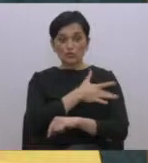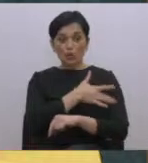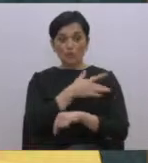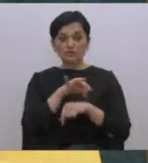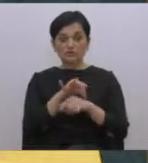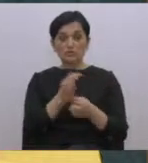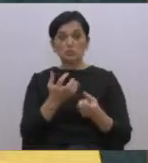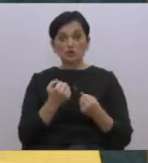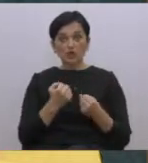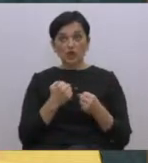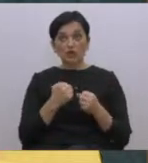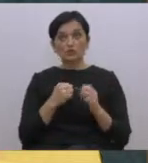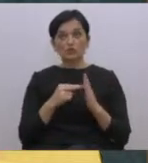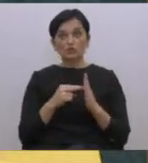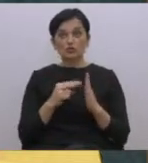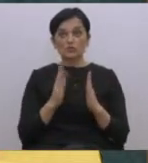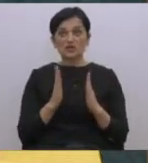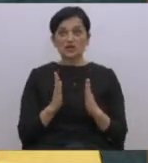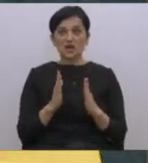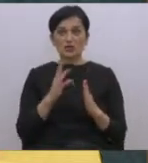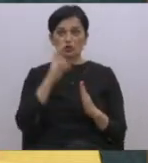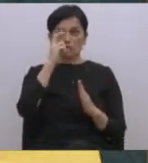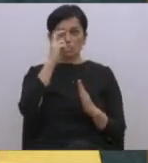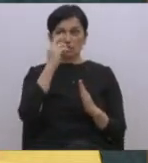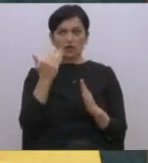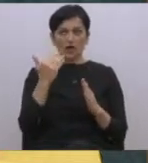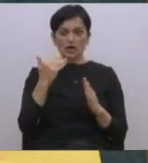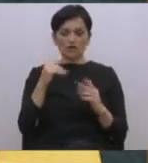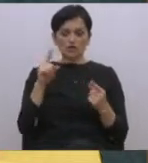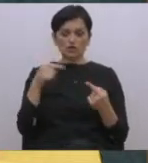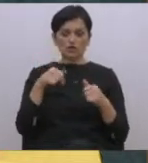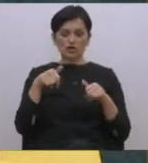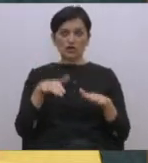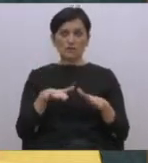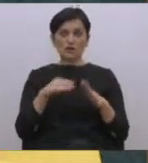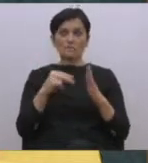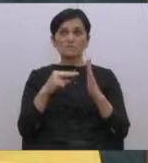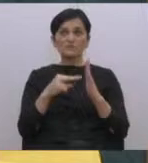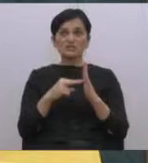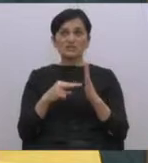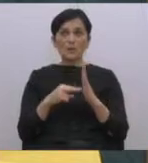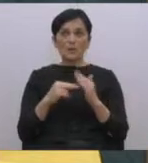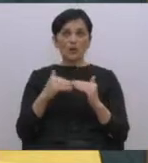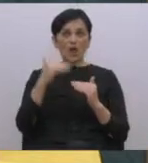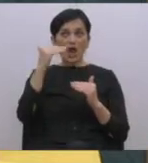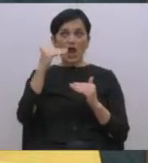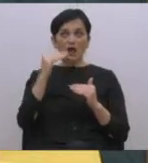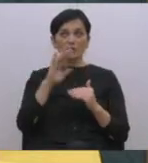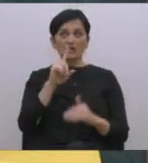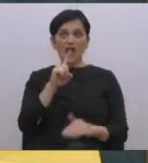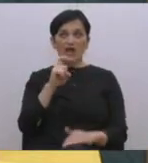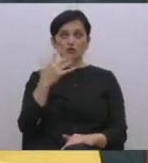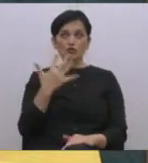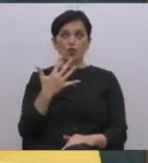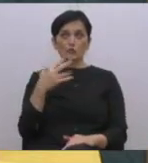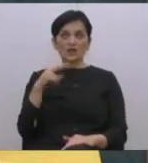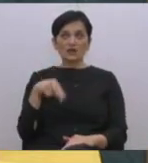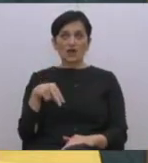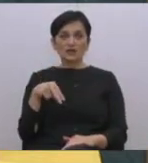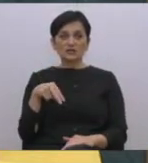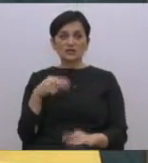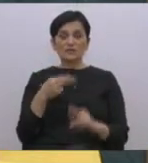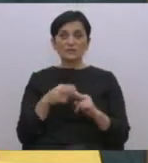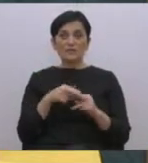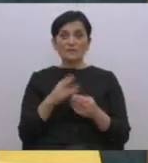გაწევისთვის მიიღოს საფასური, რომელიც განისაზღვრება მთავრობის შესაბამისი დადგენილებით, საფასურის ოდენობა არ უნდა აღემატებოდეს 150 ლარს.